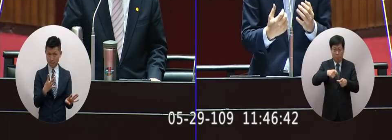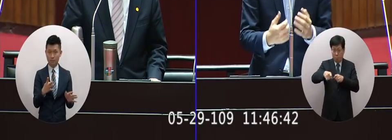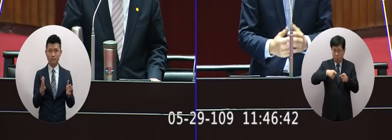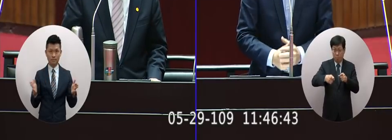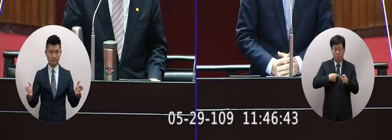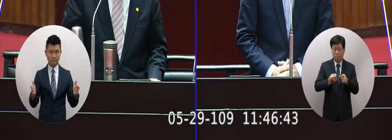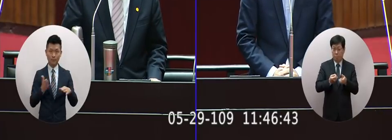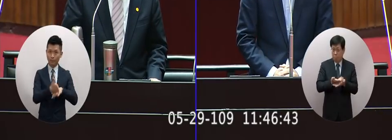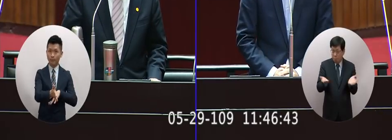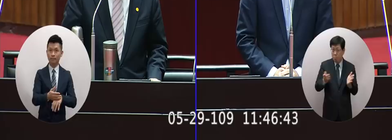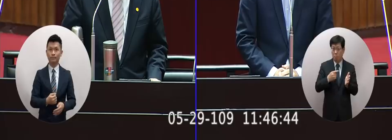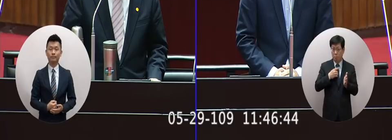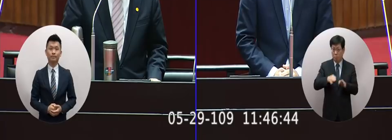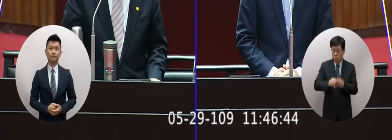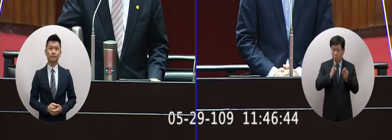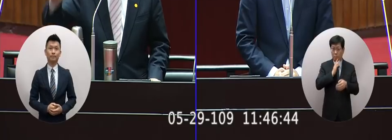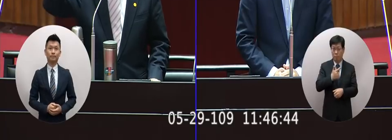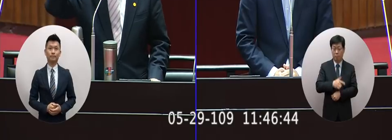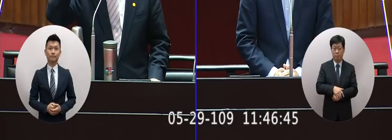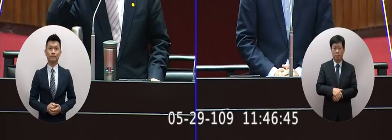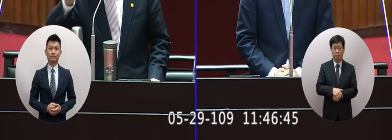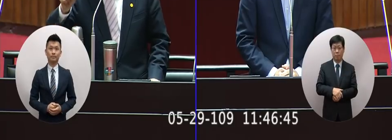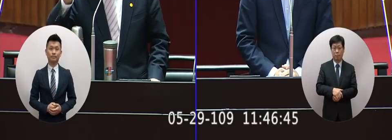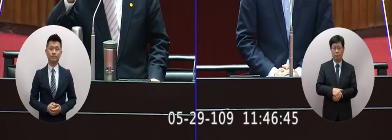施、振兴券发放的实施上路？